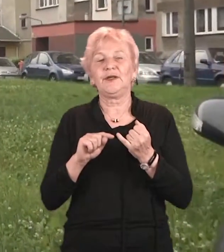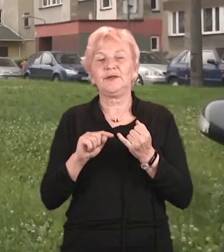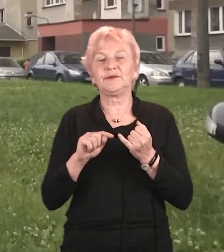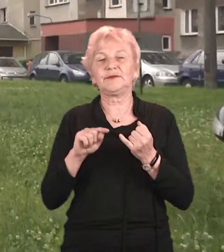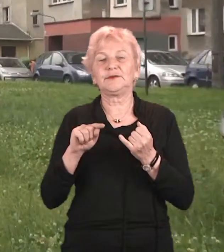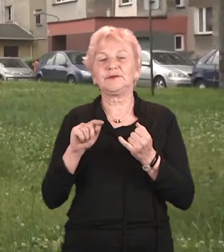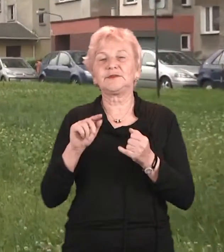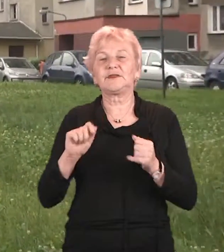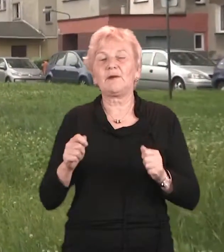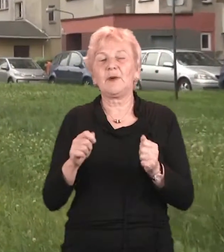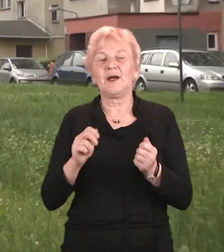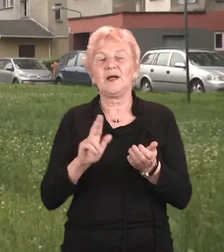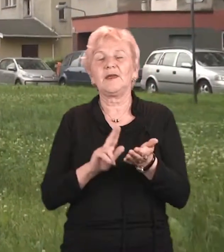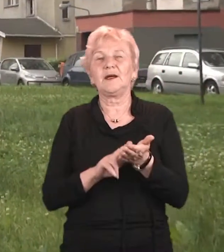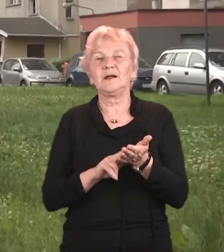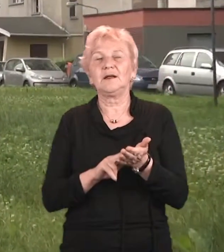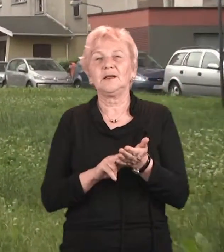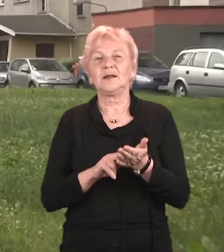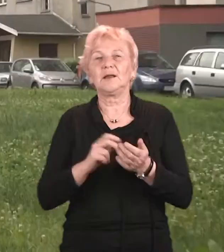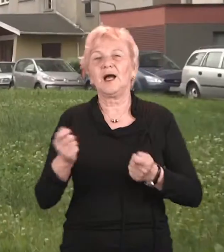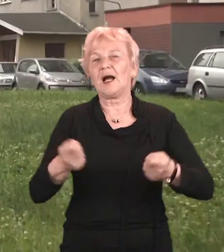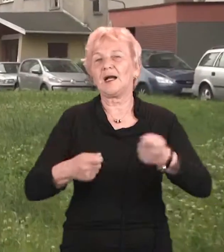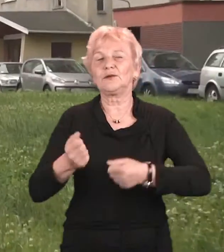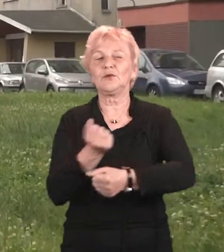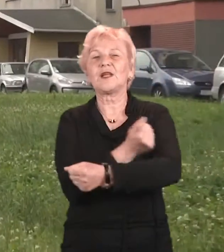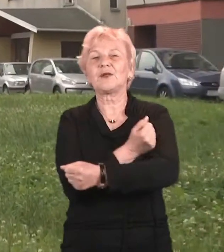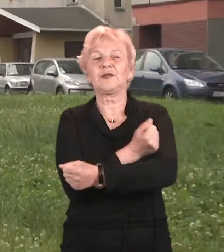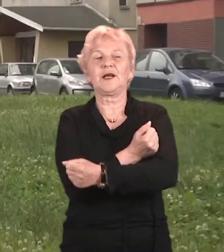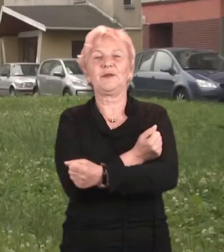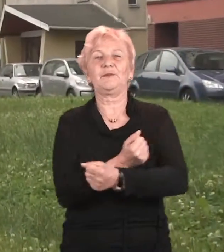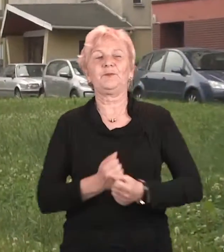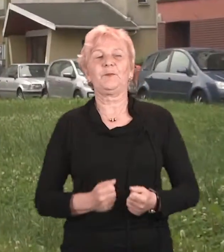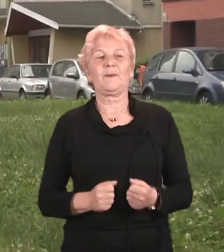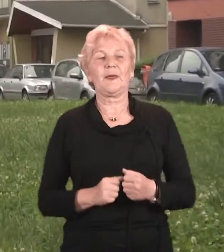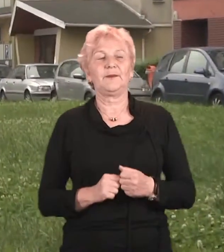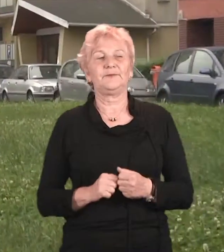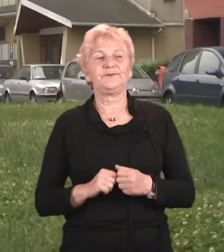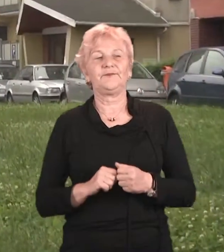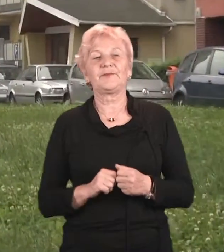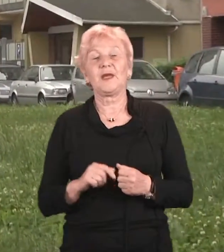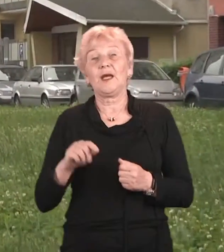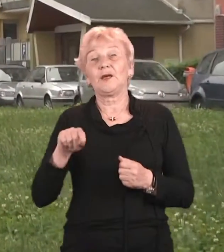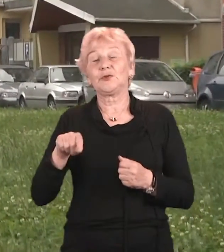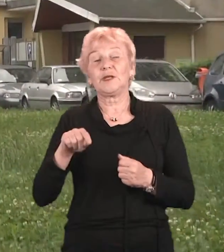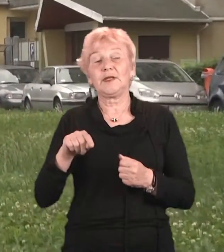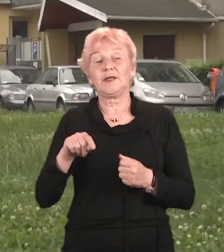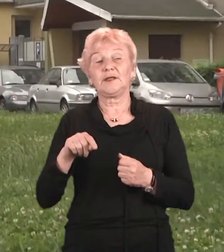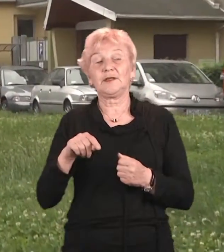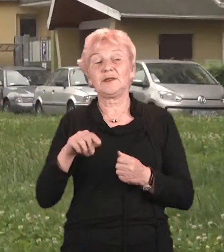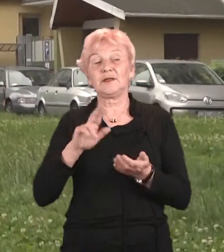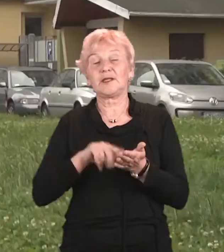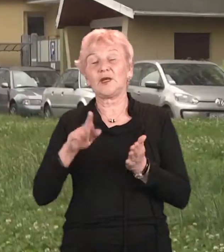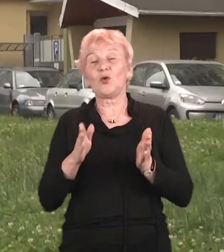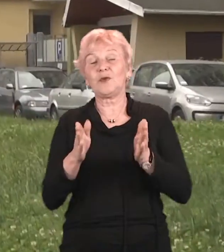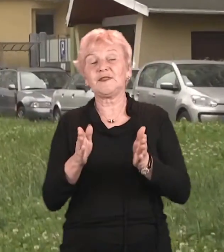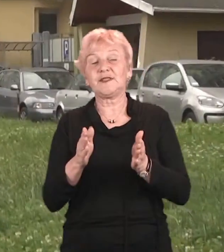zeszłą środę 13 lipca tłum zaniepokojonych i ciekawskich mieszkańców wyszedł na ulicę, by obserwować szereg działań prowadzonych przez